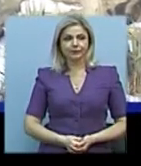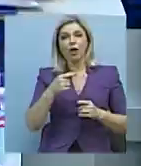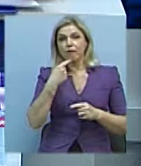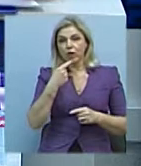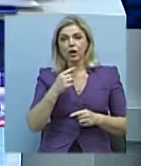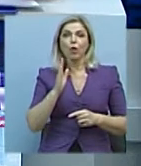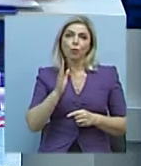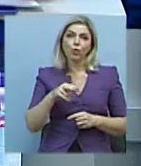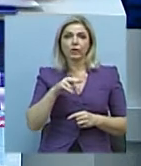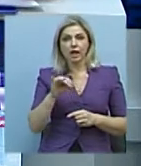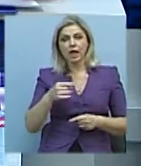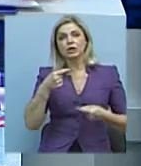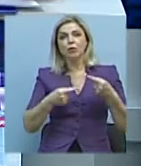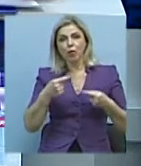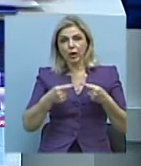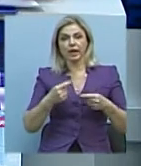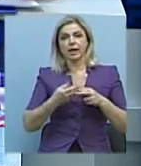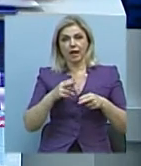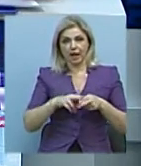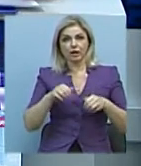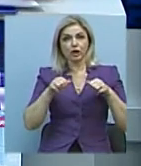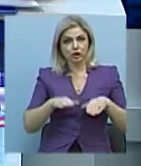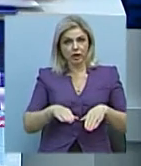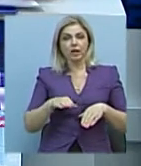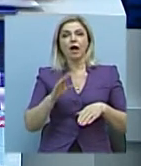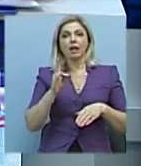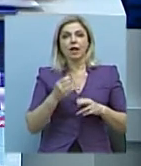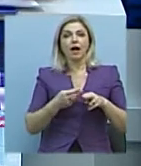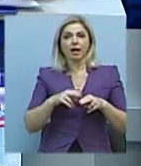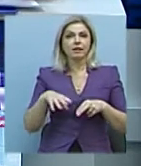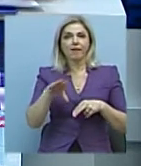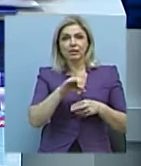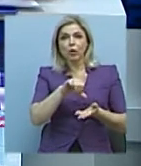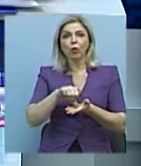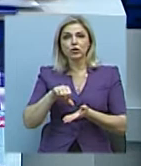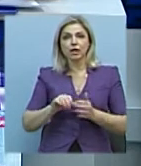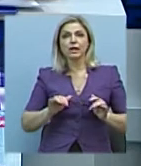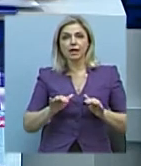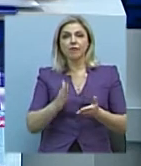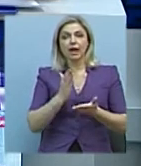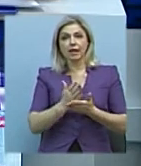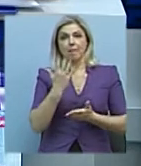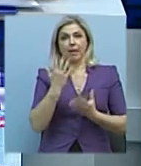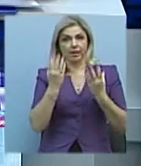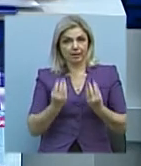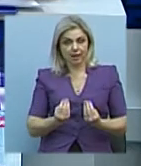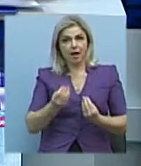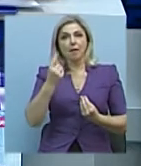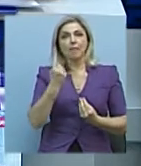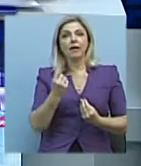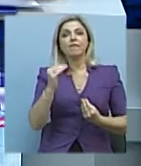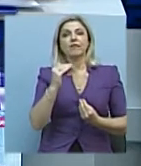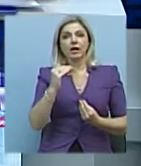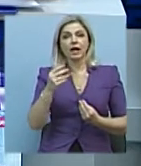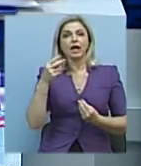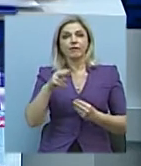буде оскаржувати рішення судді Володимира Алєйнікова. На це у всіх фігурантів справи є 5 днів. Нагадаємо, 1